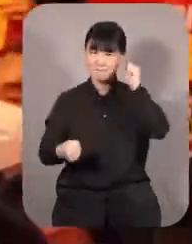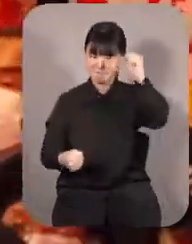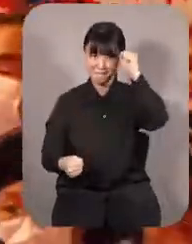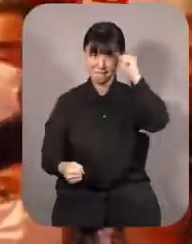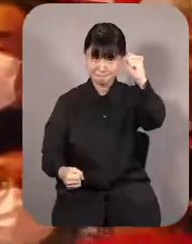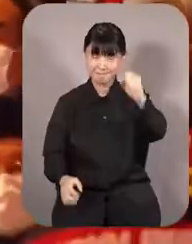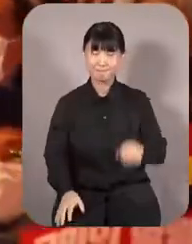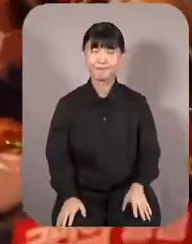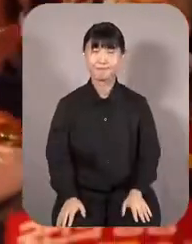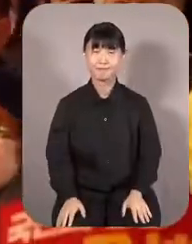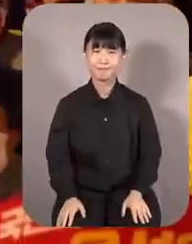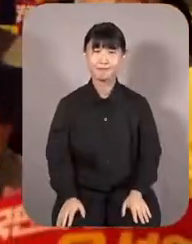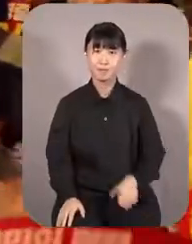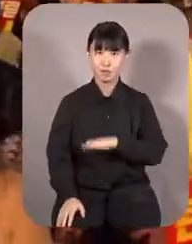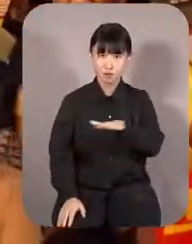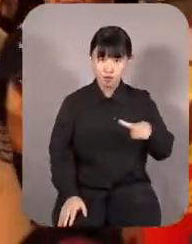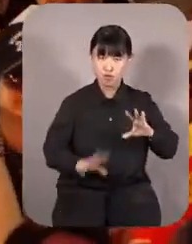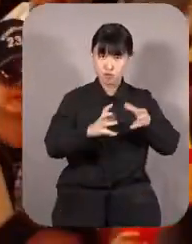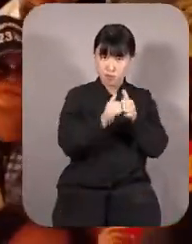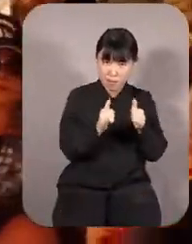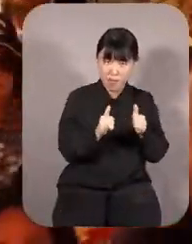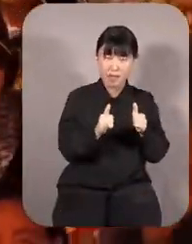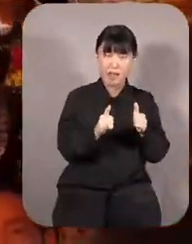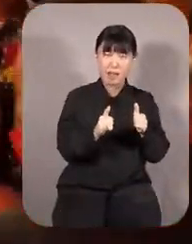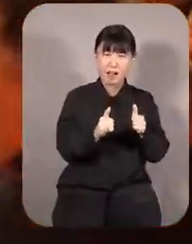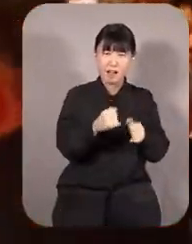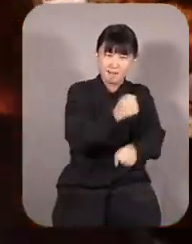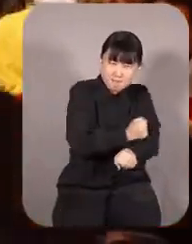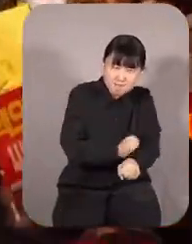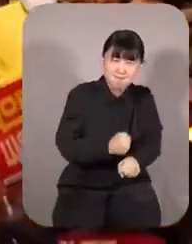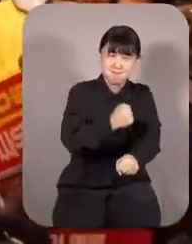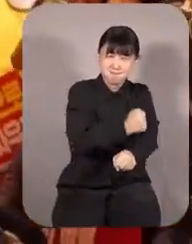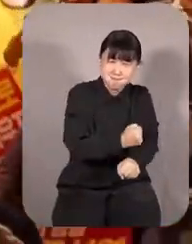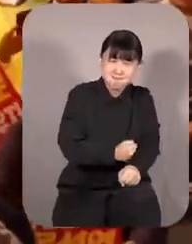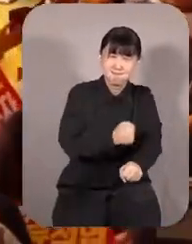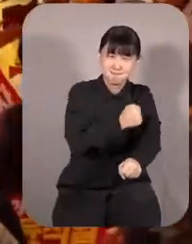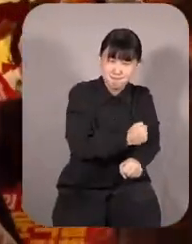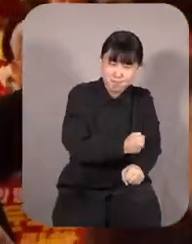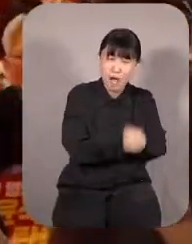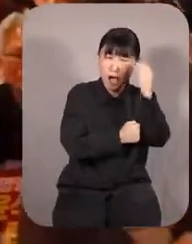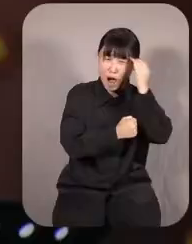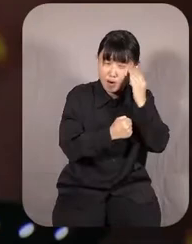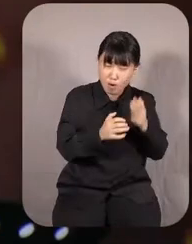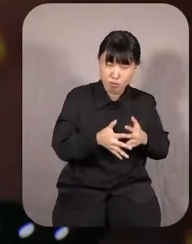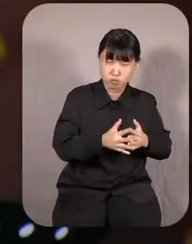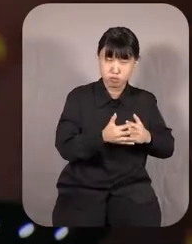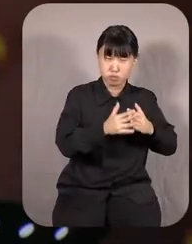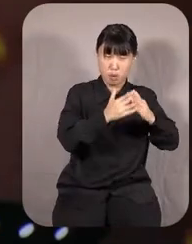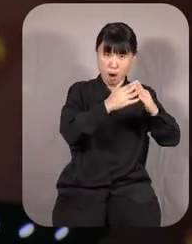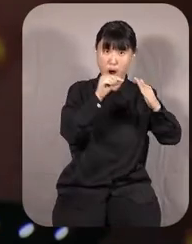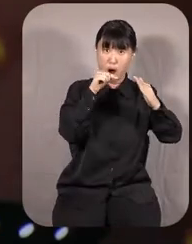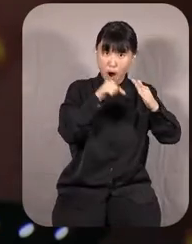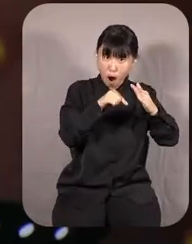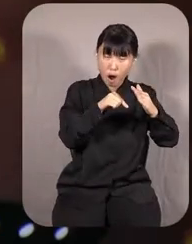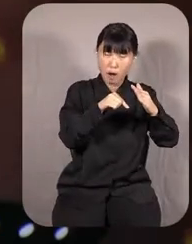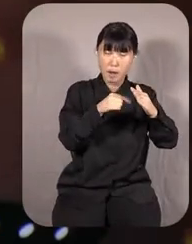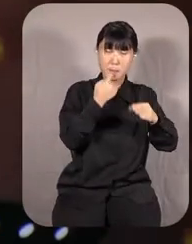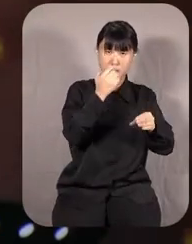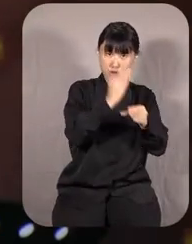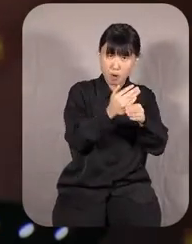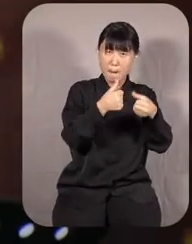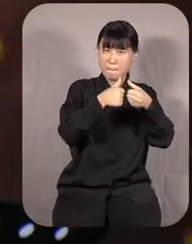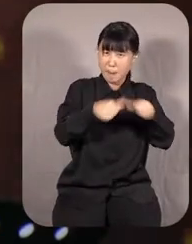우리 국민들이 피땀으로 일구온 초보적인 민주주의 질서가 파괴될 수 있기 때문입니다. 그렇지